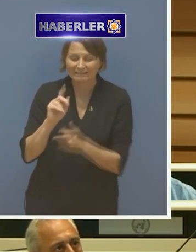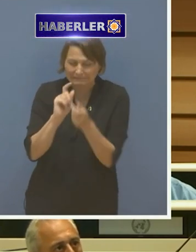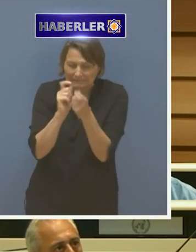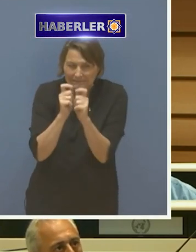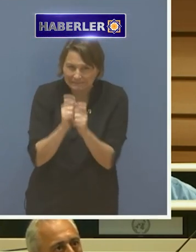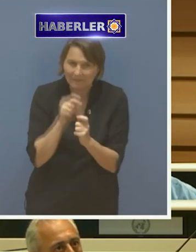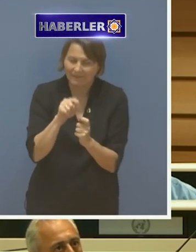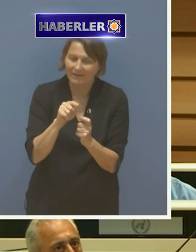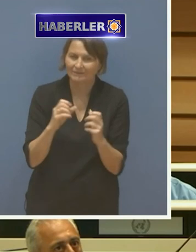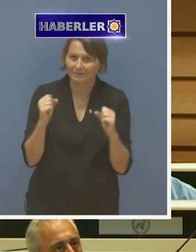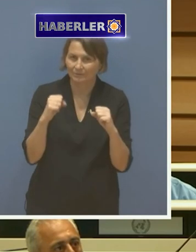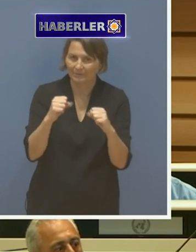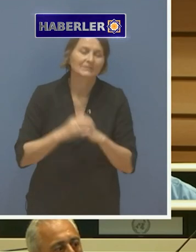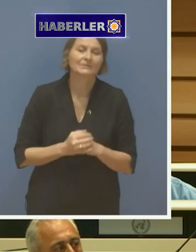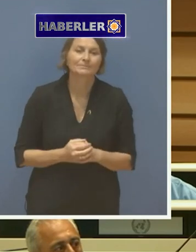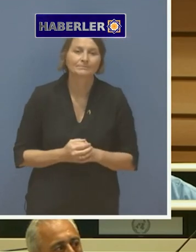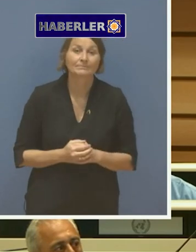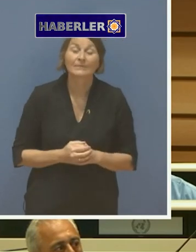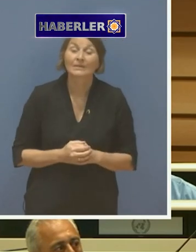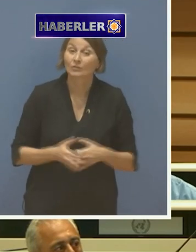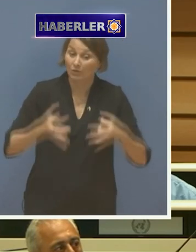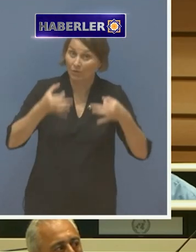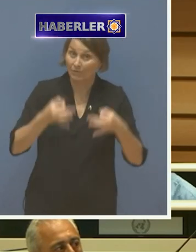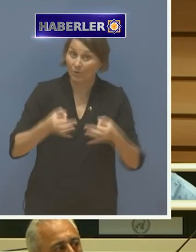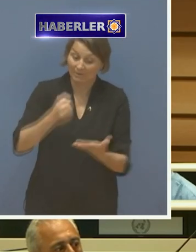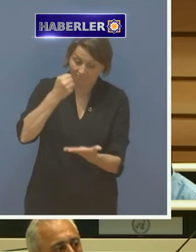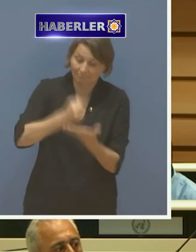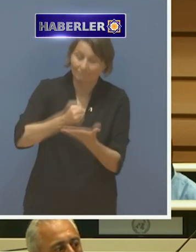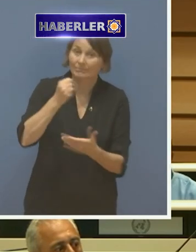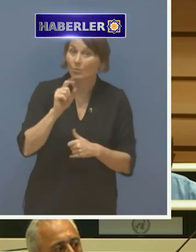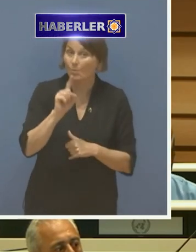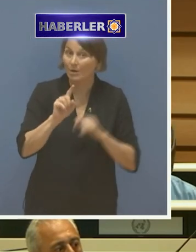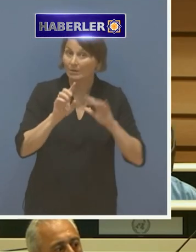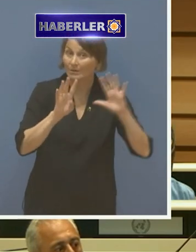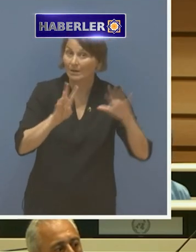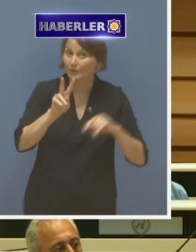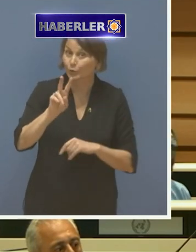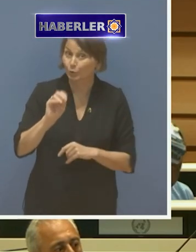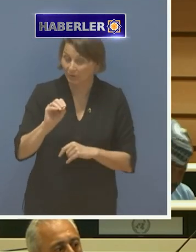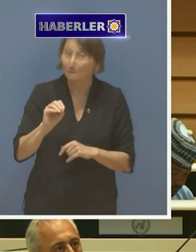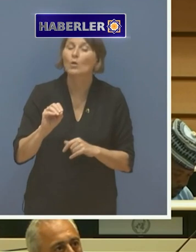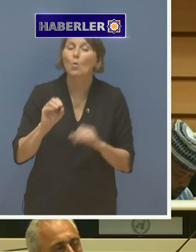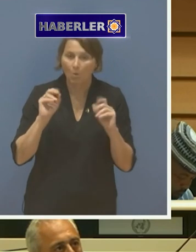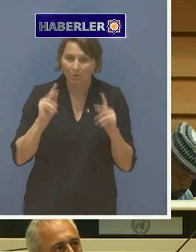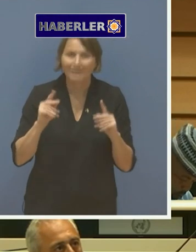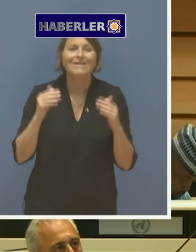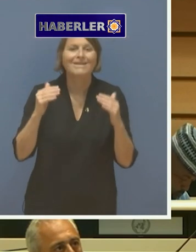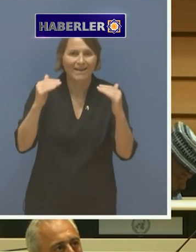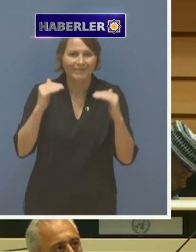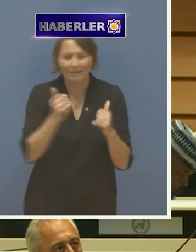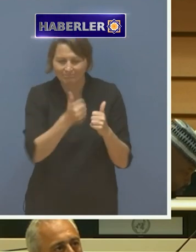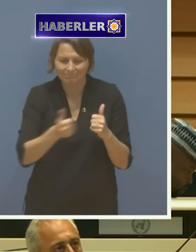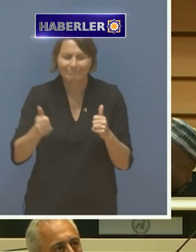imzalanan tahkim kararı daha sonra Ermenistan'ın batı sınırlarını belirledi. 1920 yılında bu statü